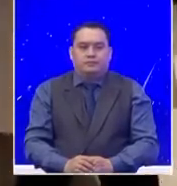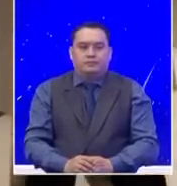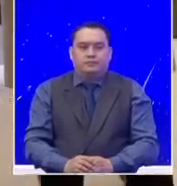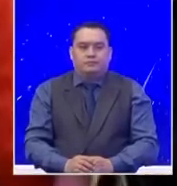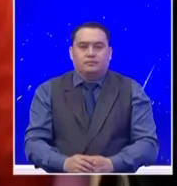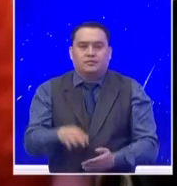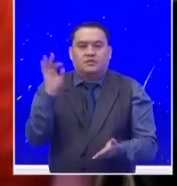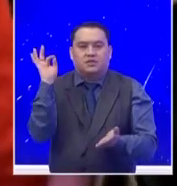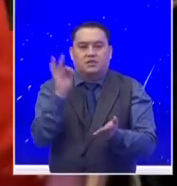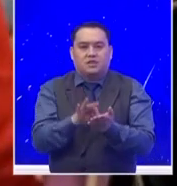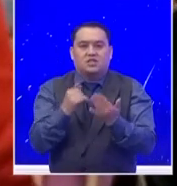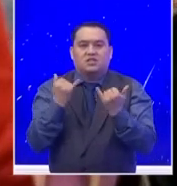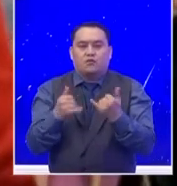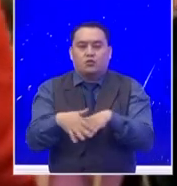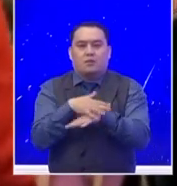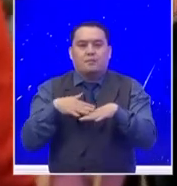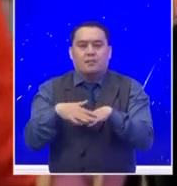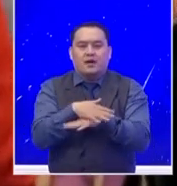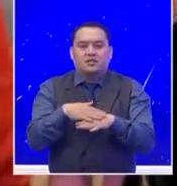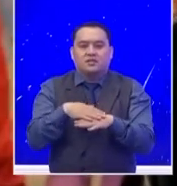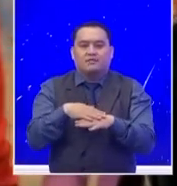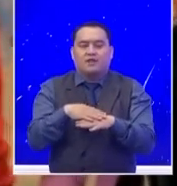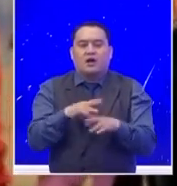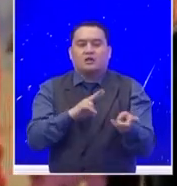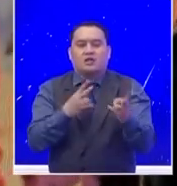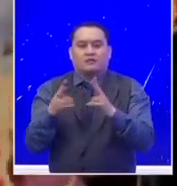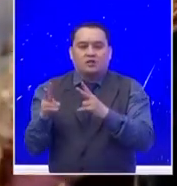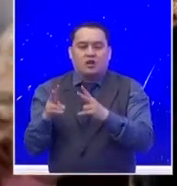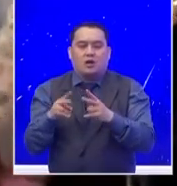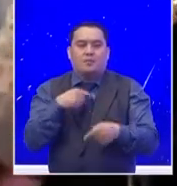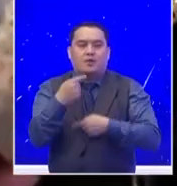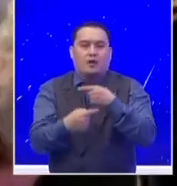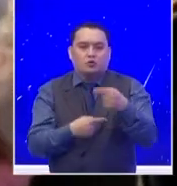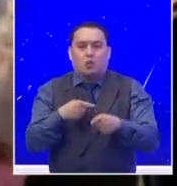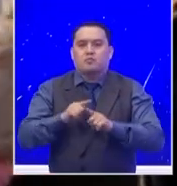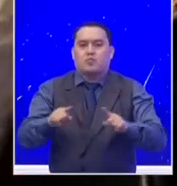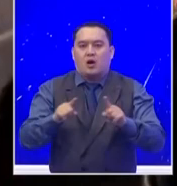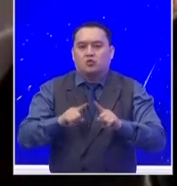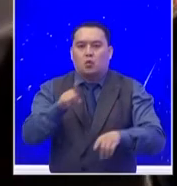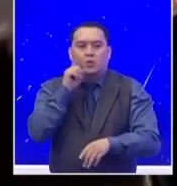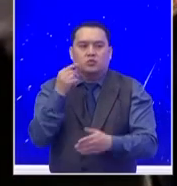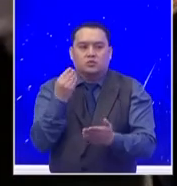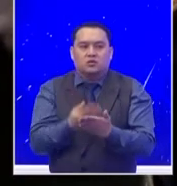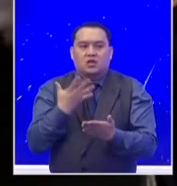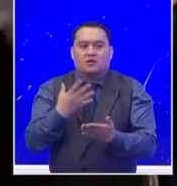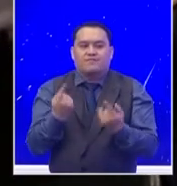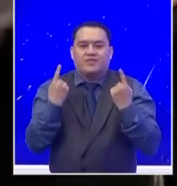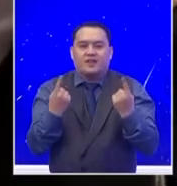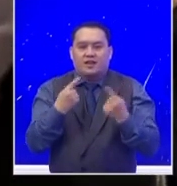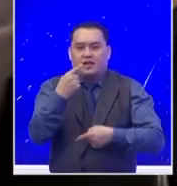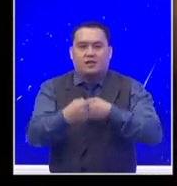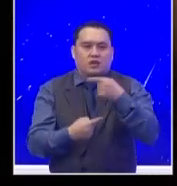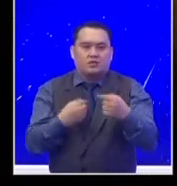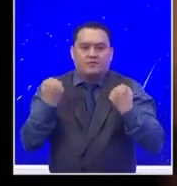Цель сегодняшнего флешмоба была приобщить подрастающее поколение к традициям, великим традициям,